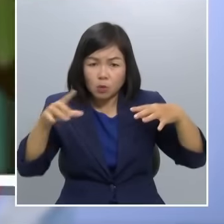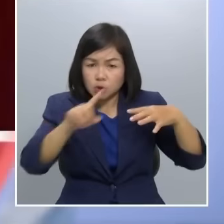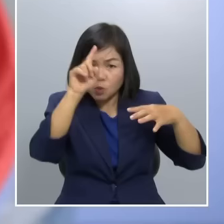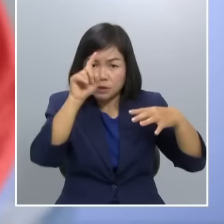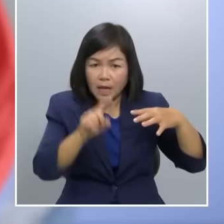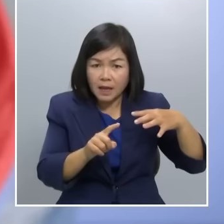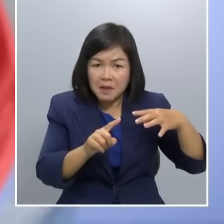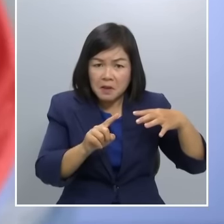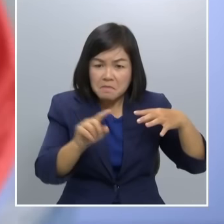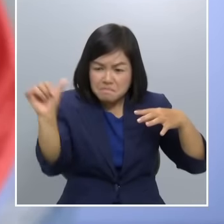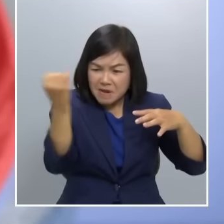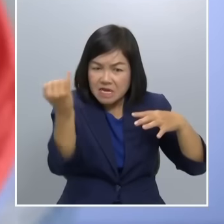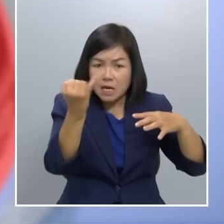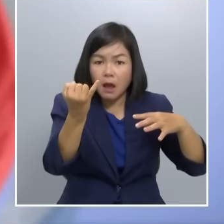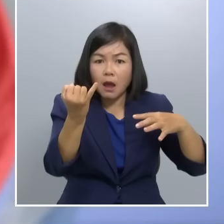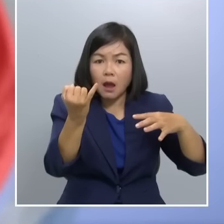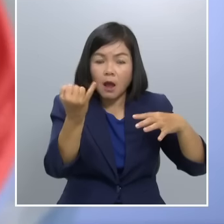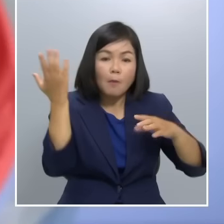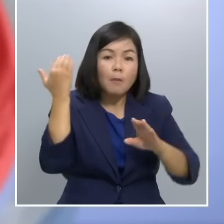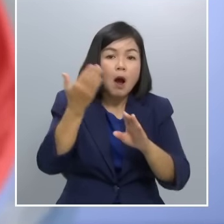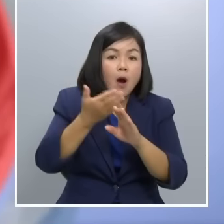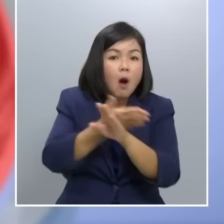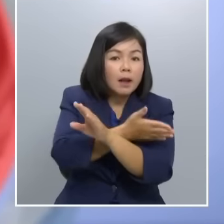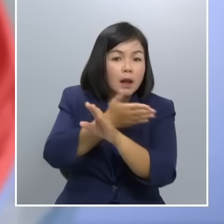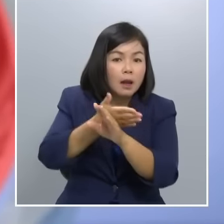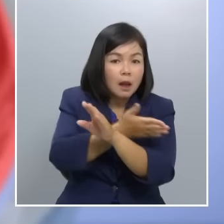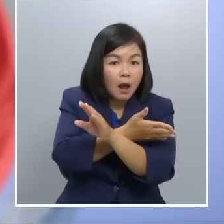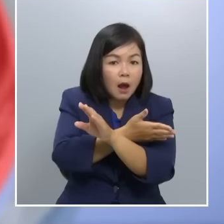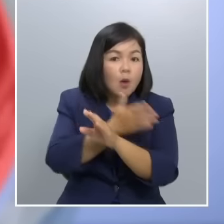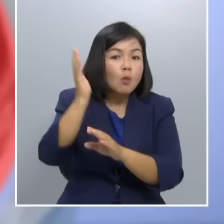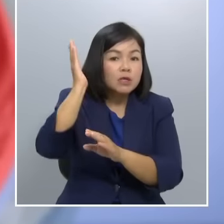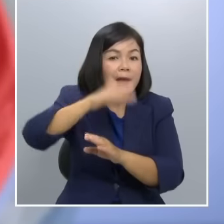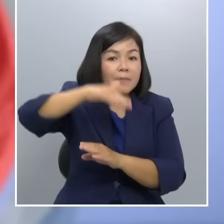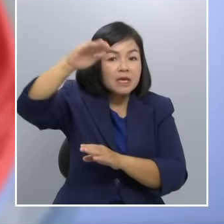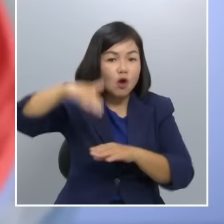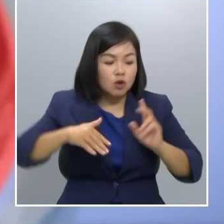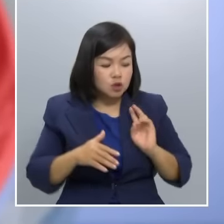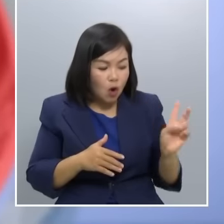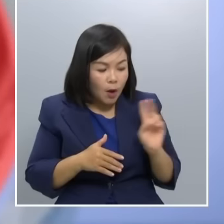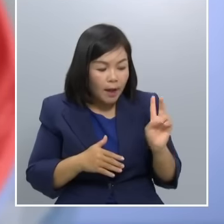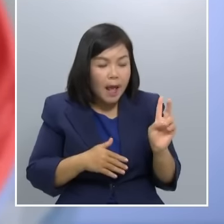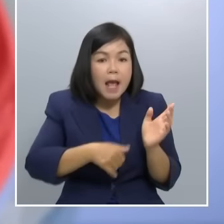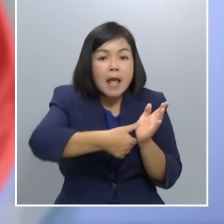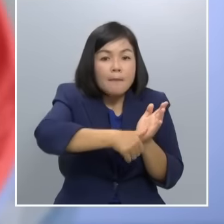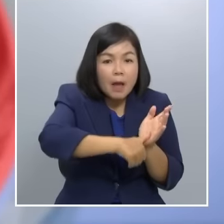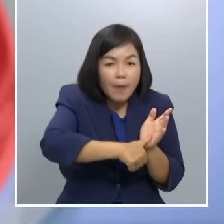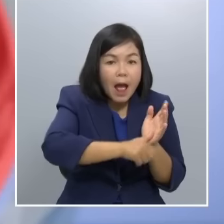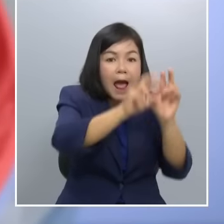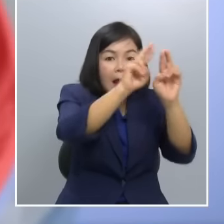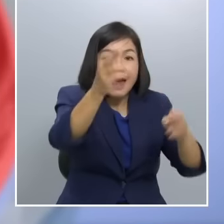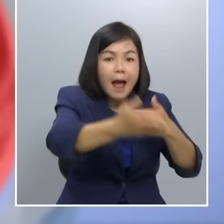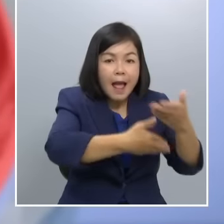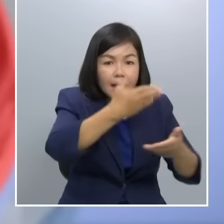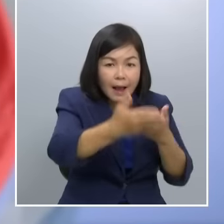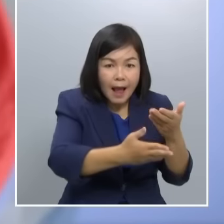เลวซมมากคือคือจริงๆแล้วก่อนหน้านี้คุณผู้ชมครับคือเอสกับอารตเนี่ยนะฮะไปติดเงินทางฝั่งของร้านขายเอิ